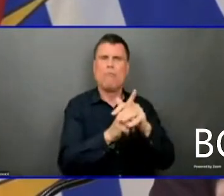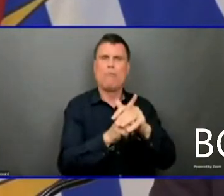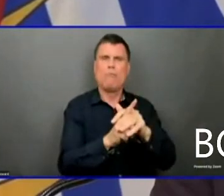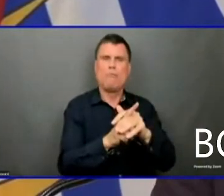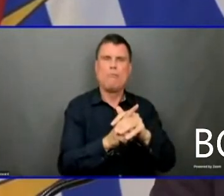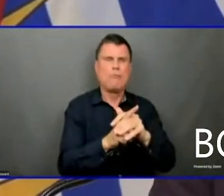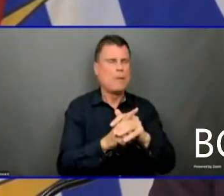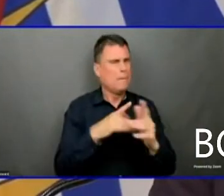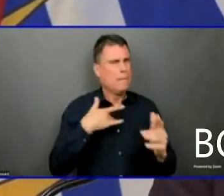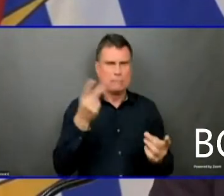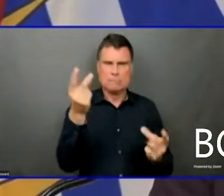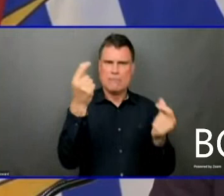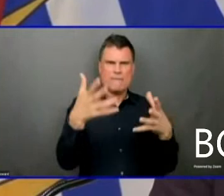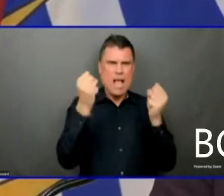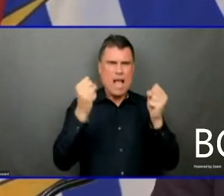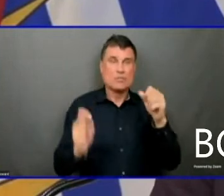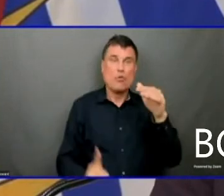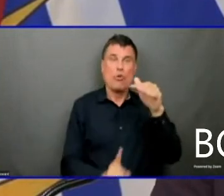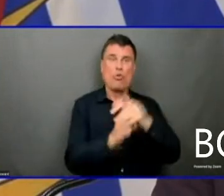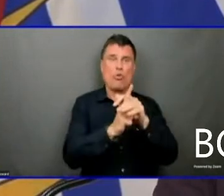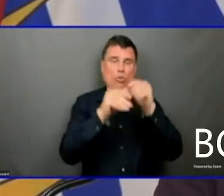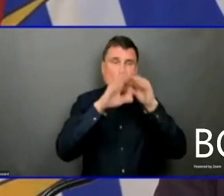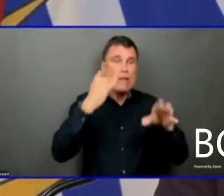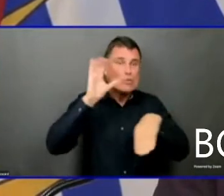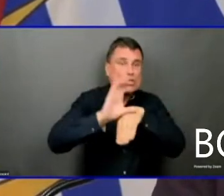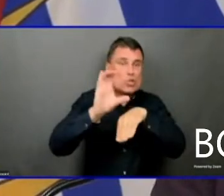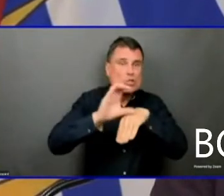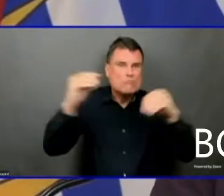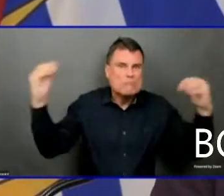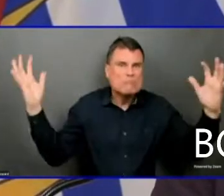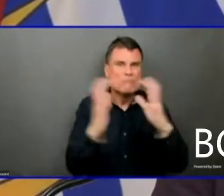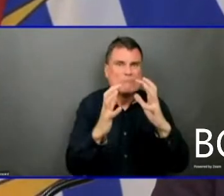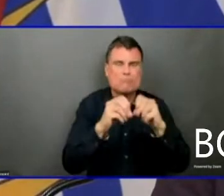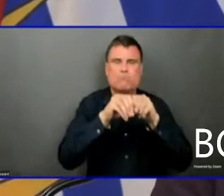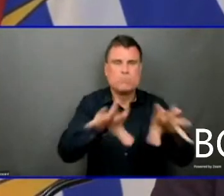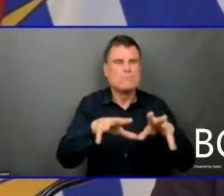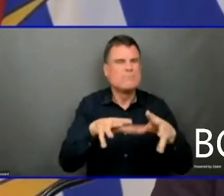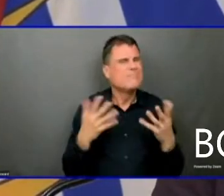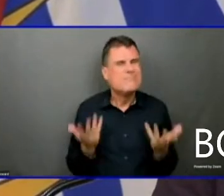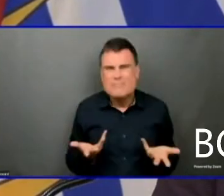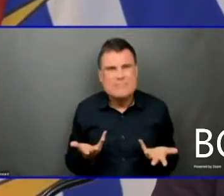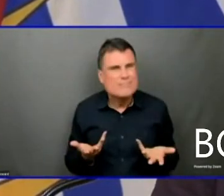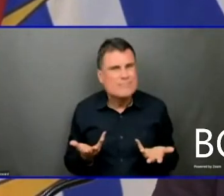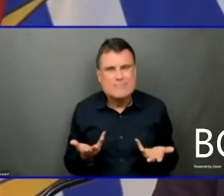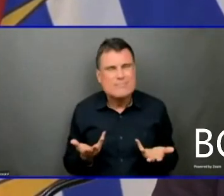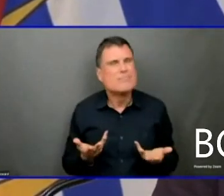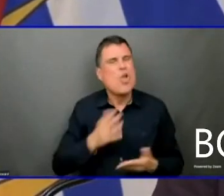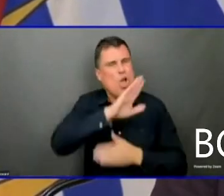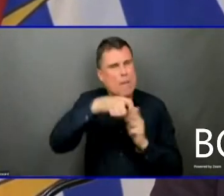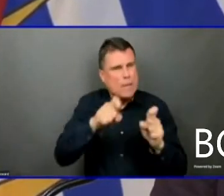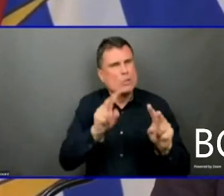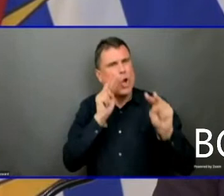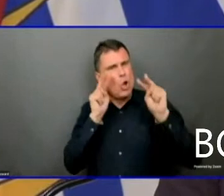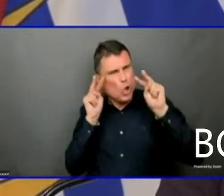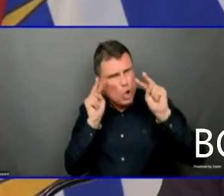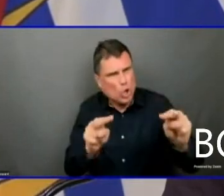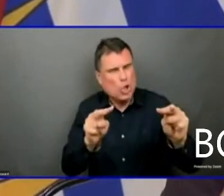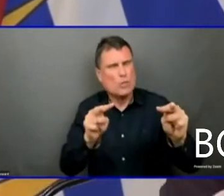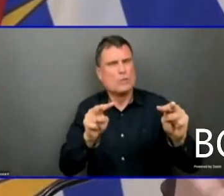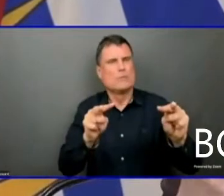只要旅行过啦，或者是亲密接触啊，病毒很容易传